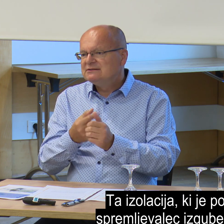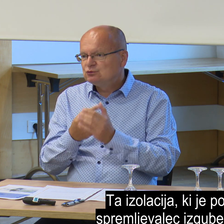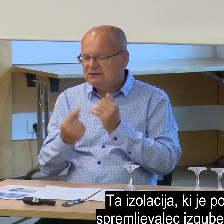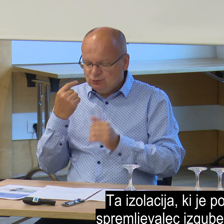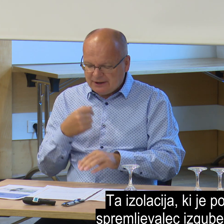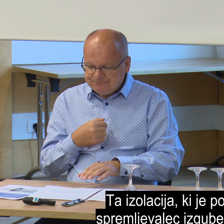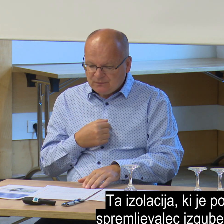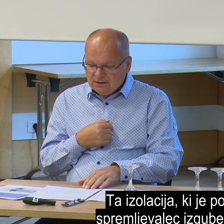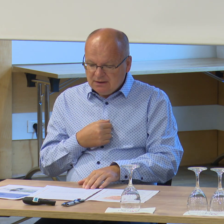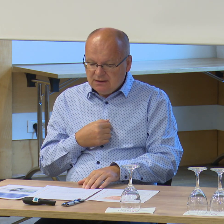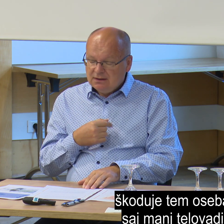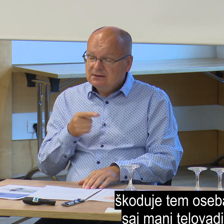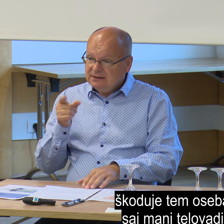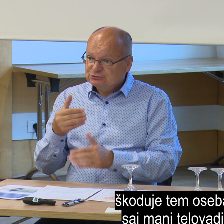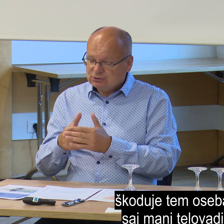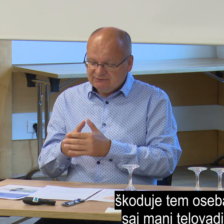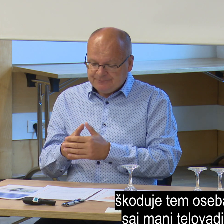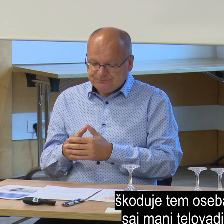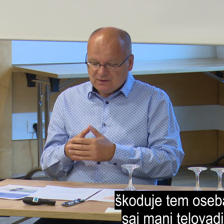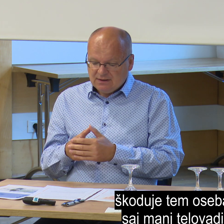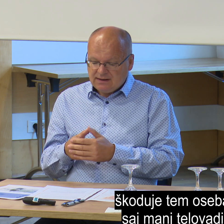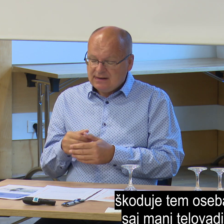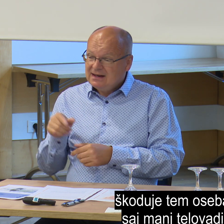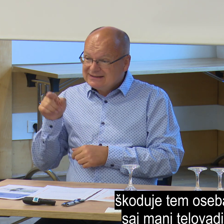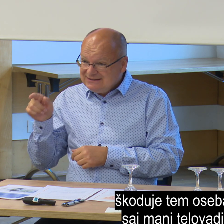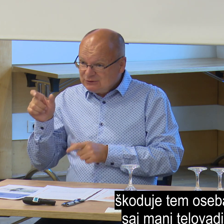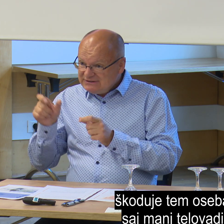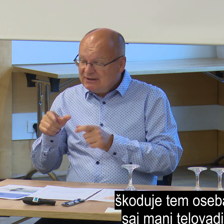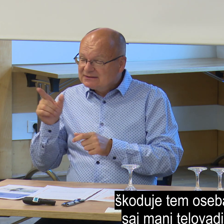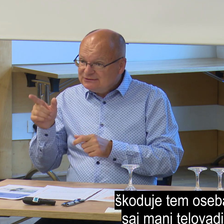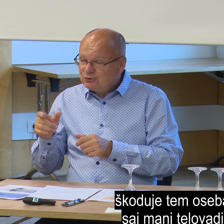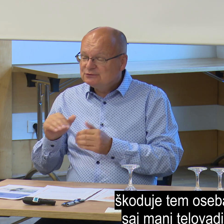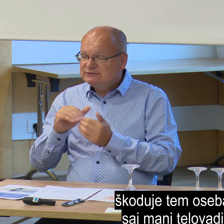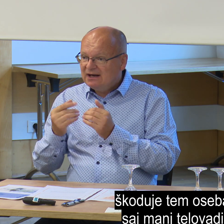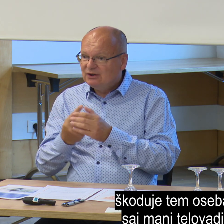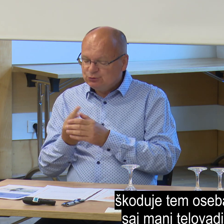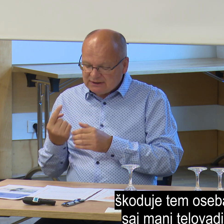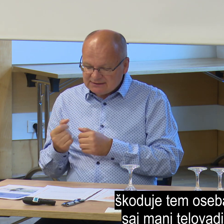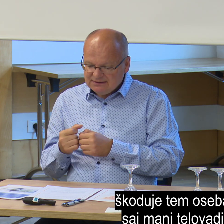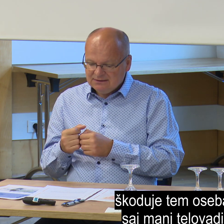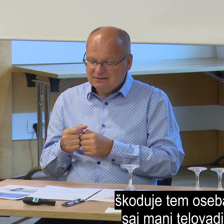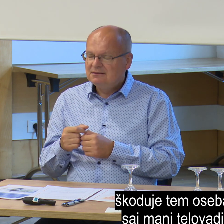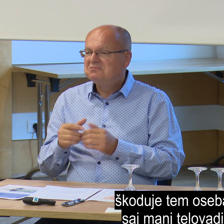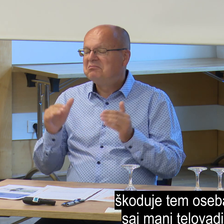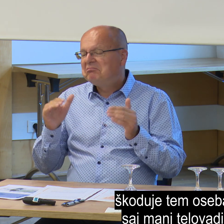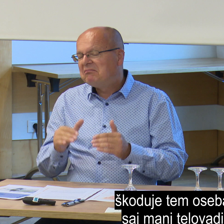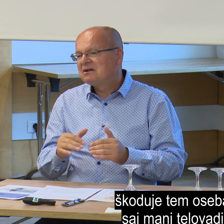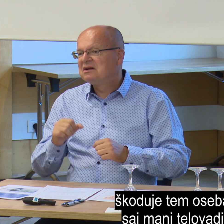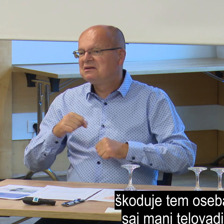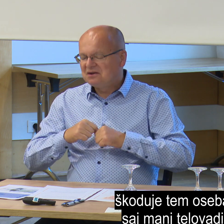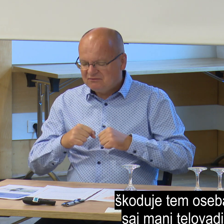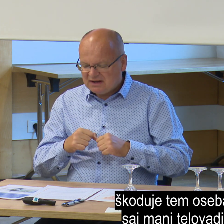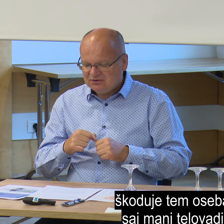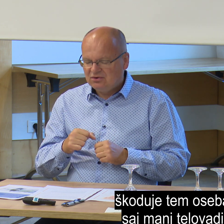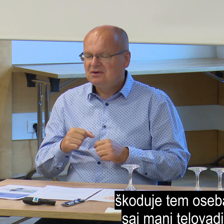ki je zelo pogosti spremljevalec izgube sluha, potem škoduje tistim osebam in osebe, ki so